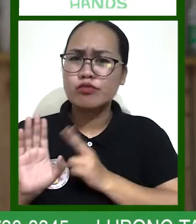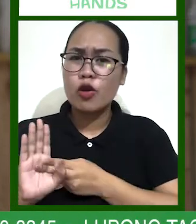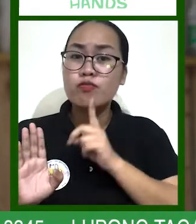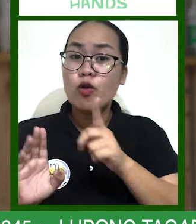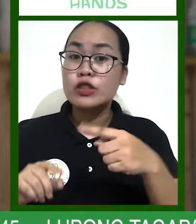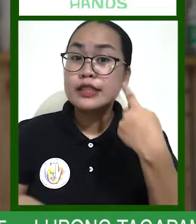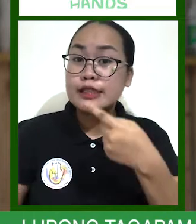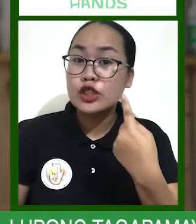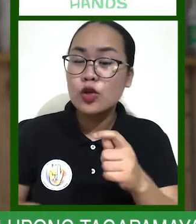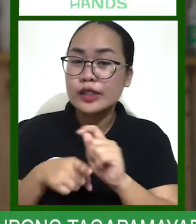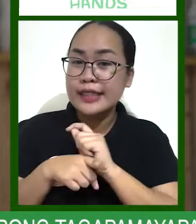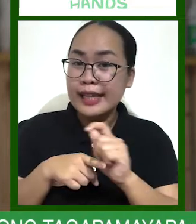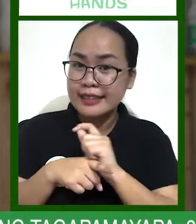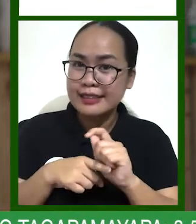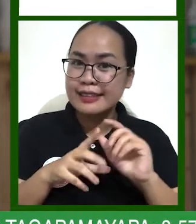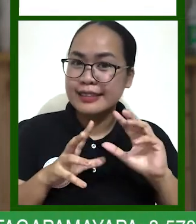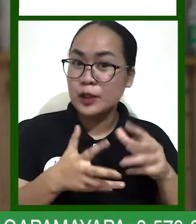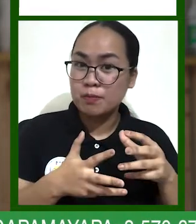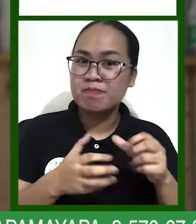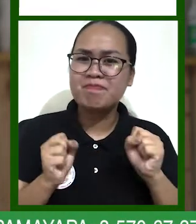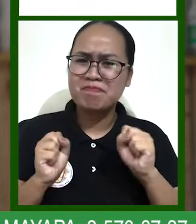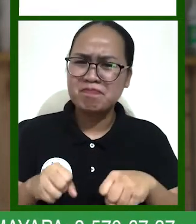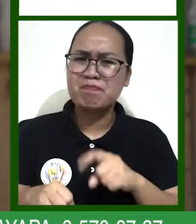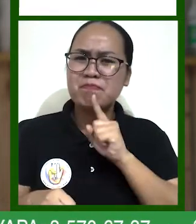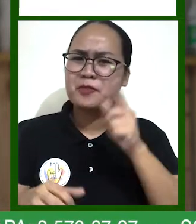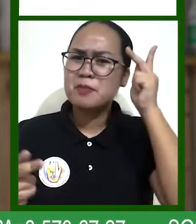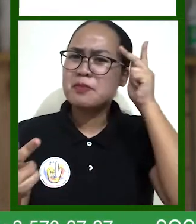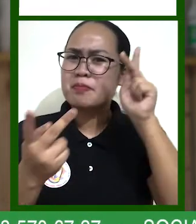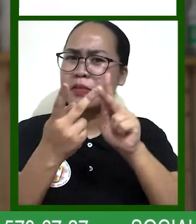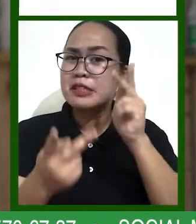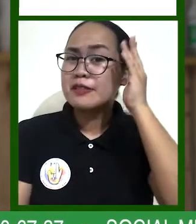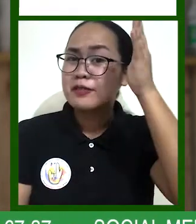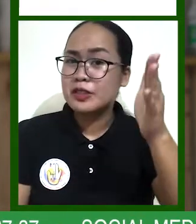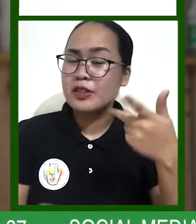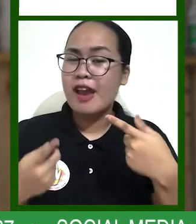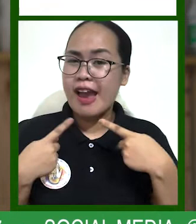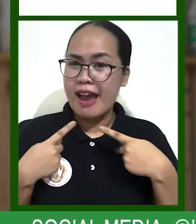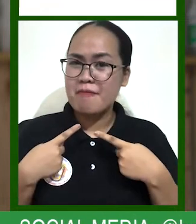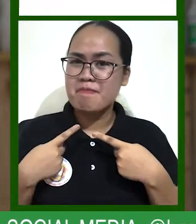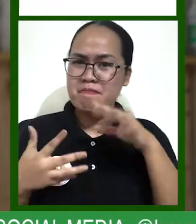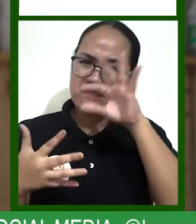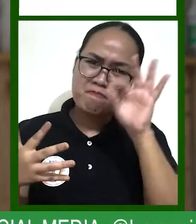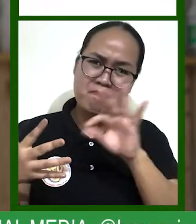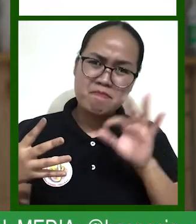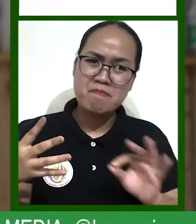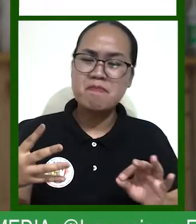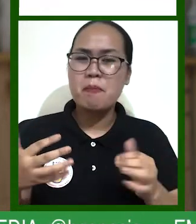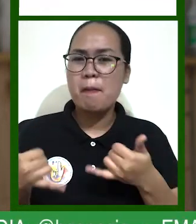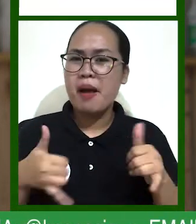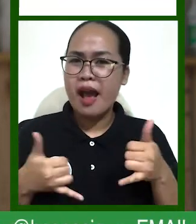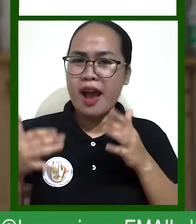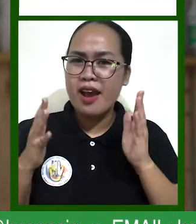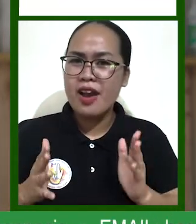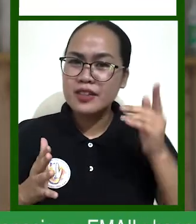training camp, no, ang ating main goal is eventually, malay natin, ay magkaroon din tayo ng ilang mga manlalaro na